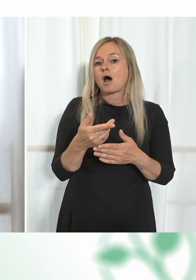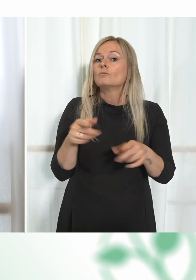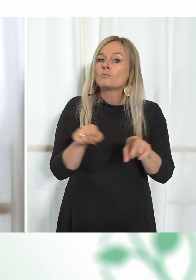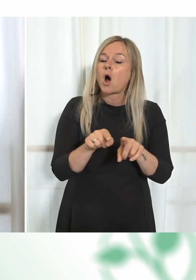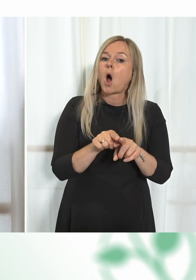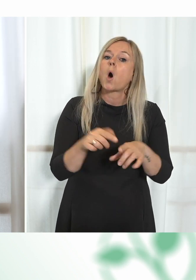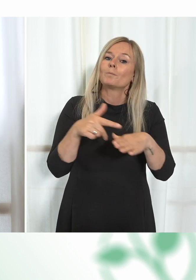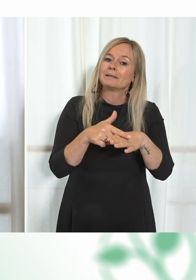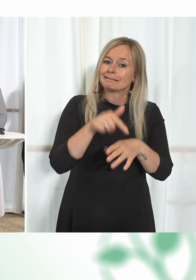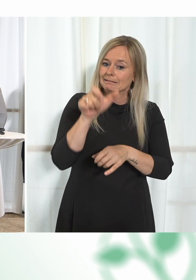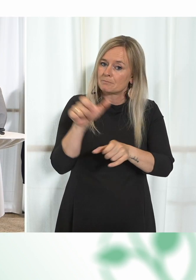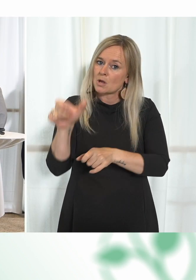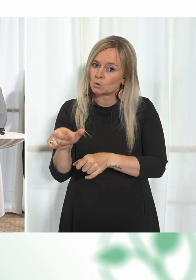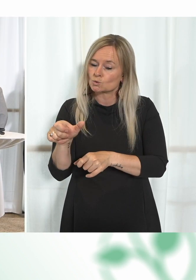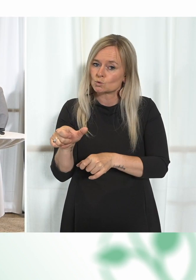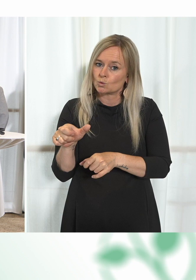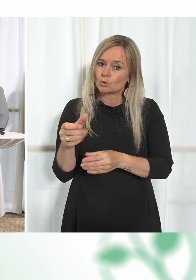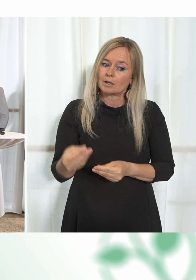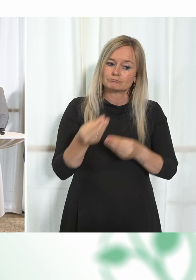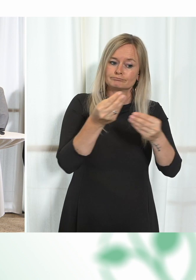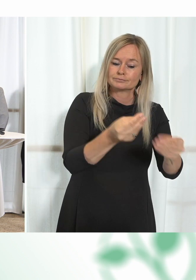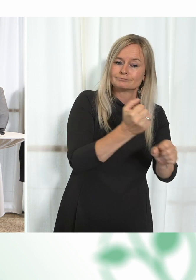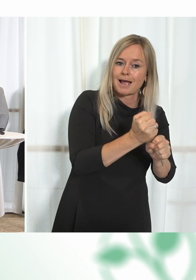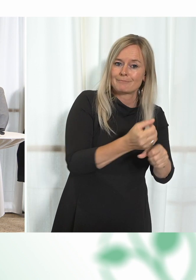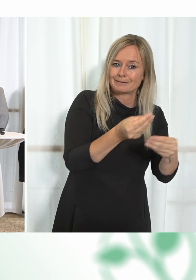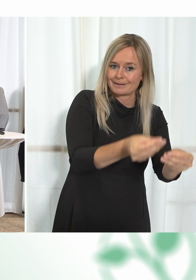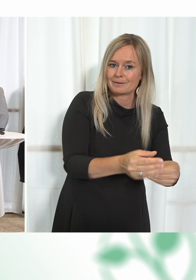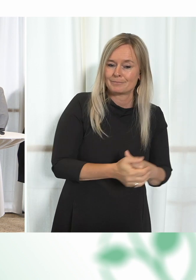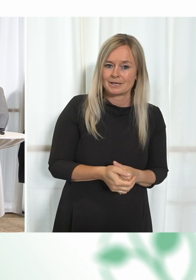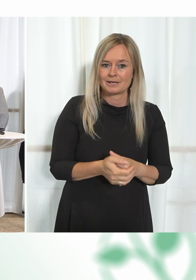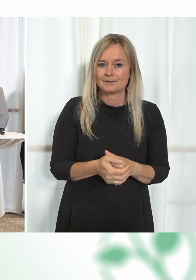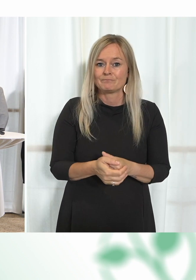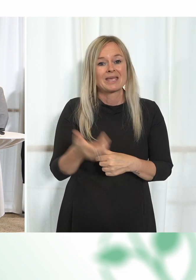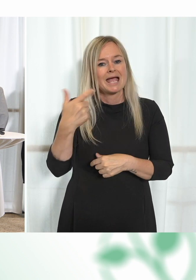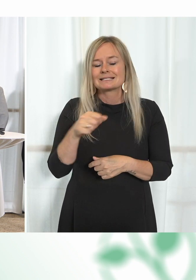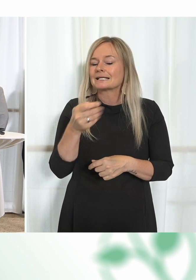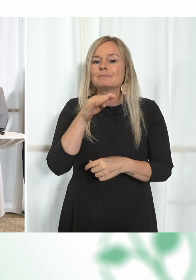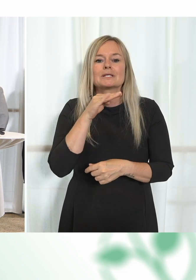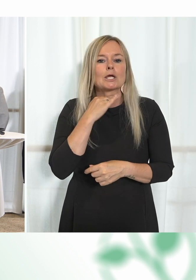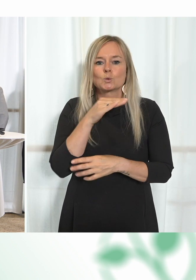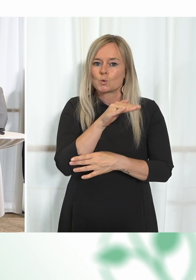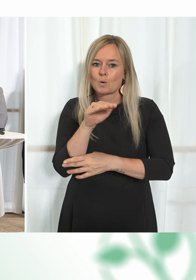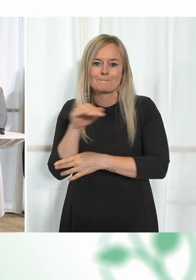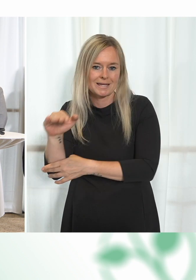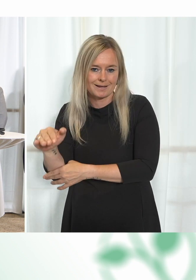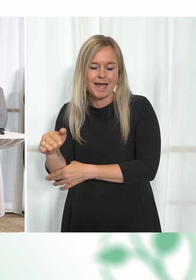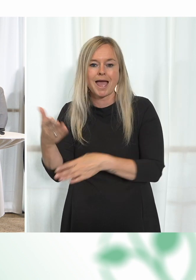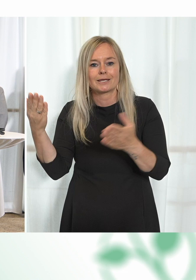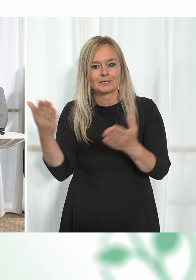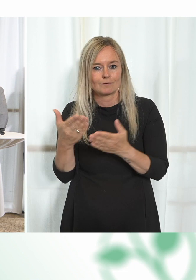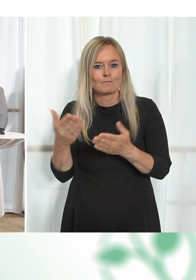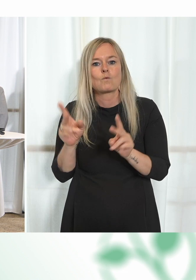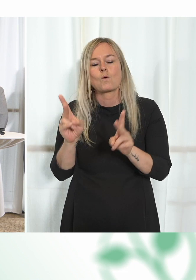einzusetzen. Das heißt, es gibt genug Arbeit, es gibt genug Notwendigkeit, dass man sich Gedanken macht, wie man Menschen mit Behinderung im